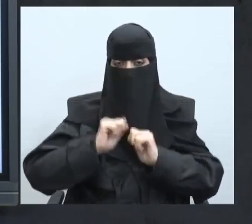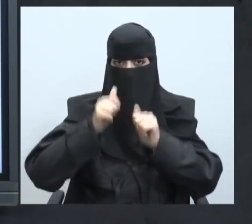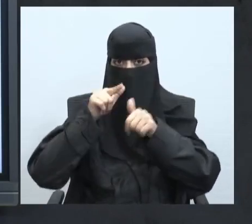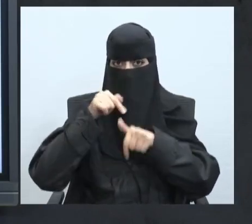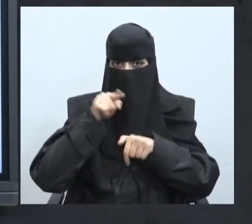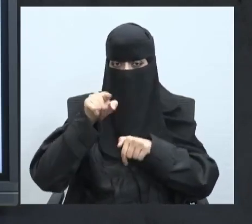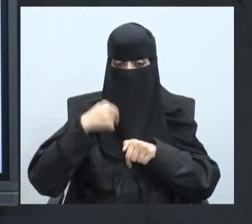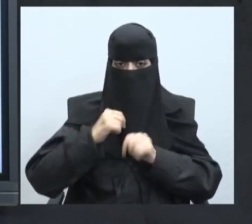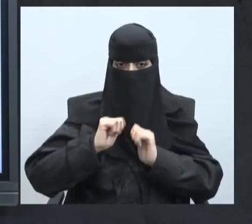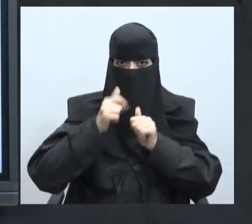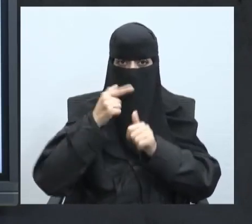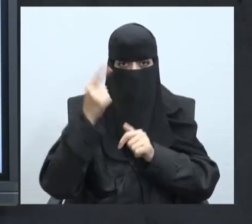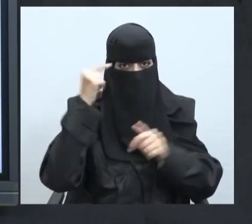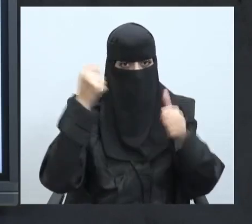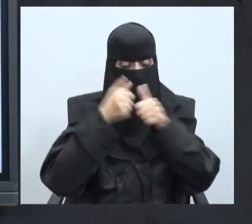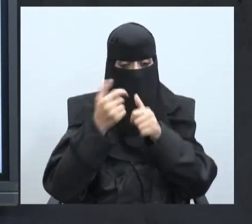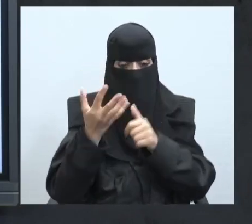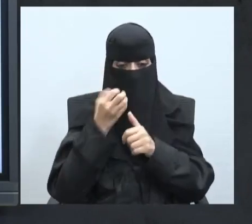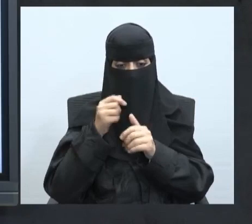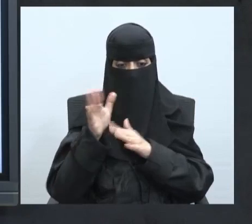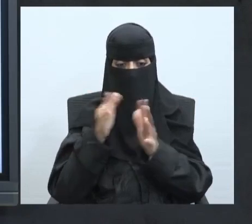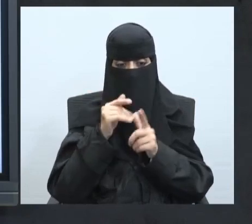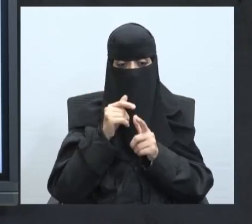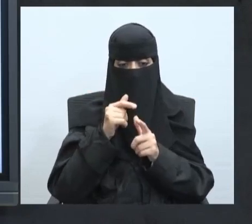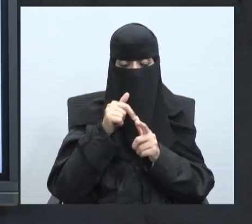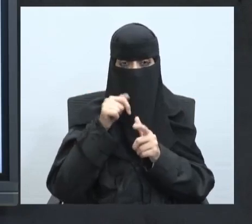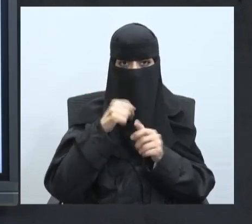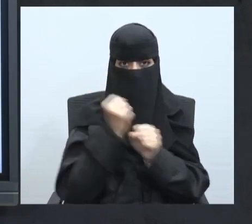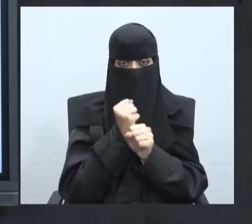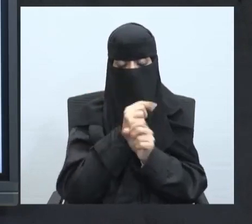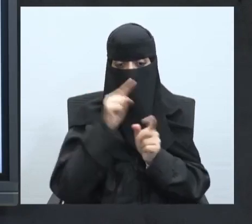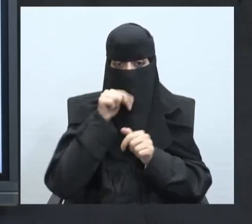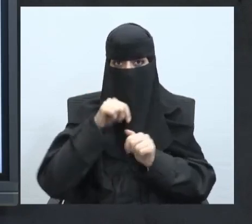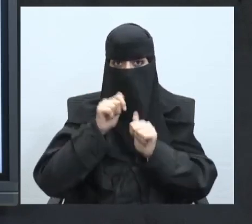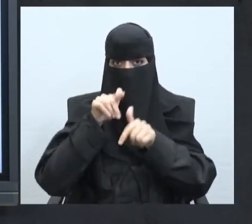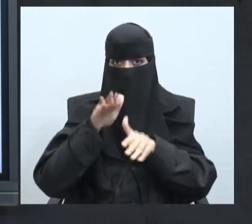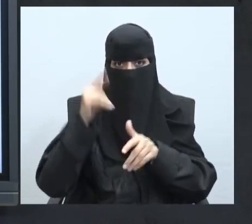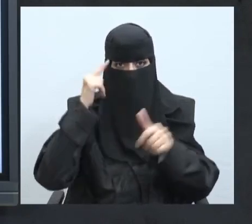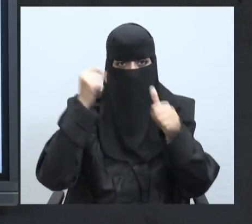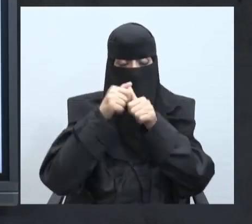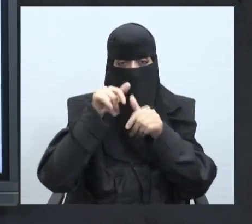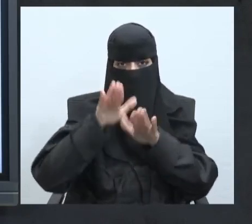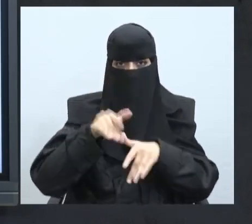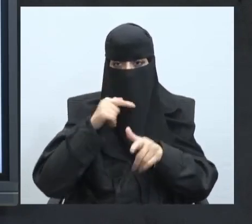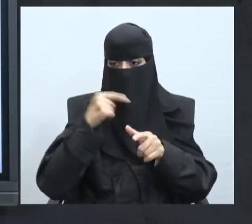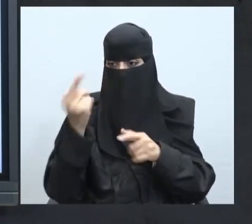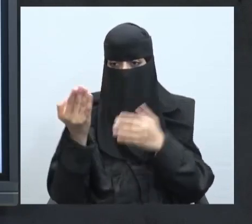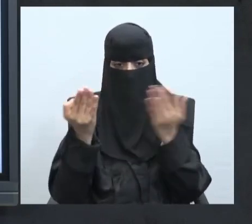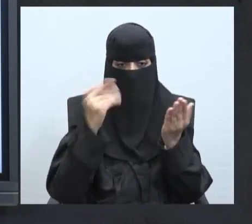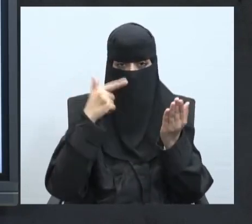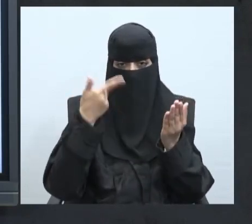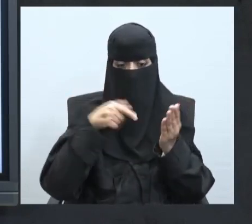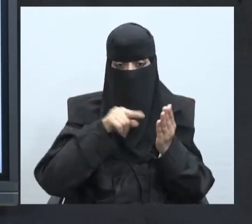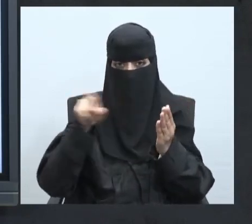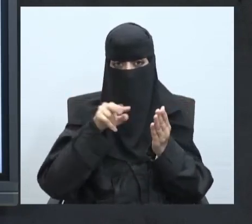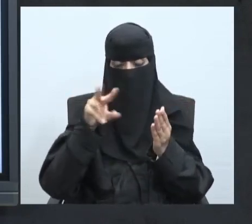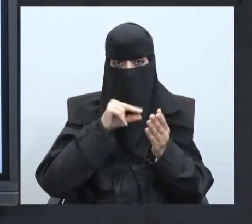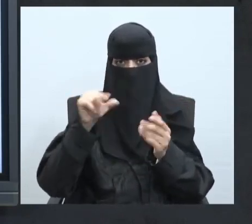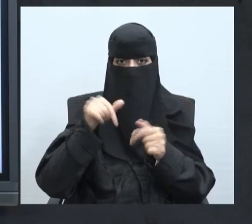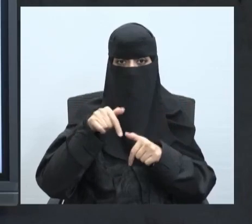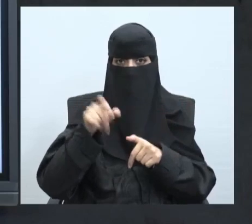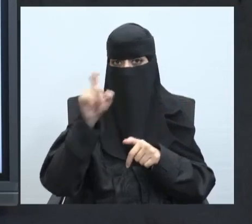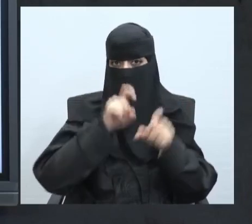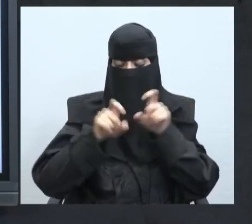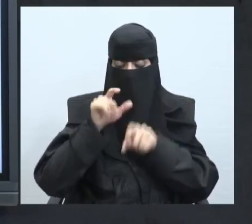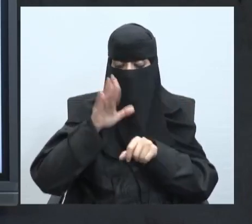فانت عندما تستذكر العزم والشغل كانك تستذكر من وجهين ومن جهتين وهم لهم نفس